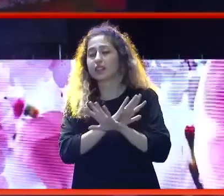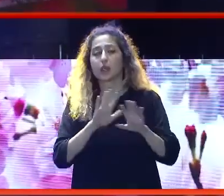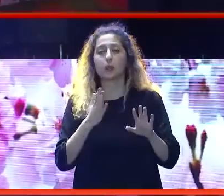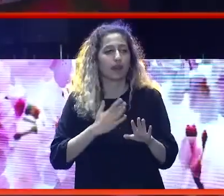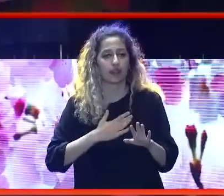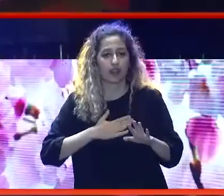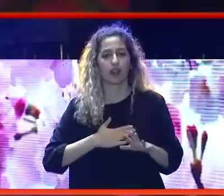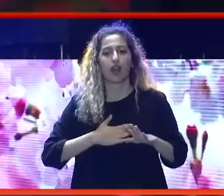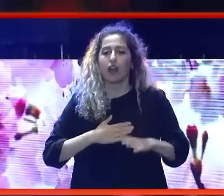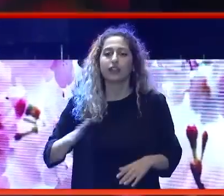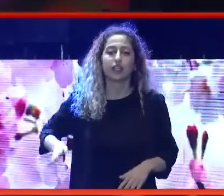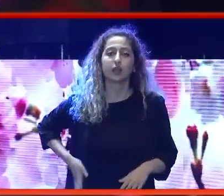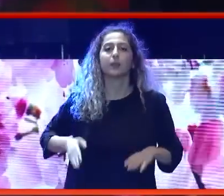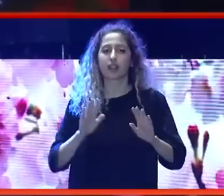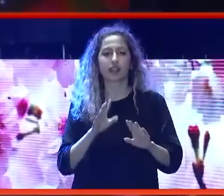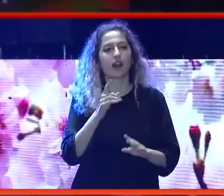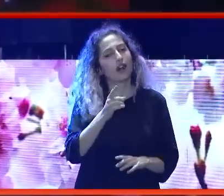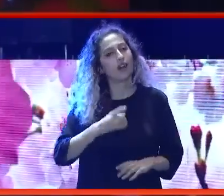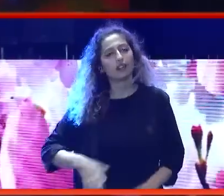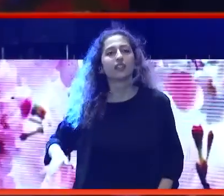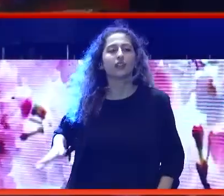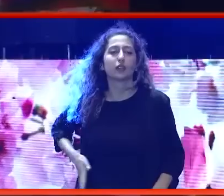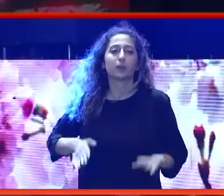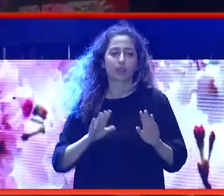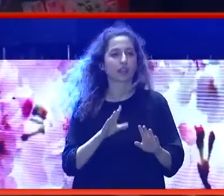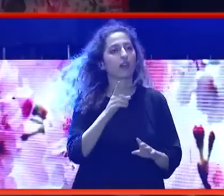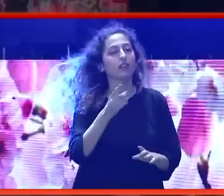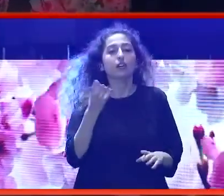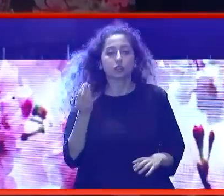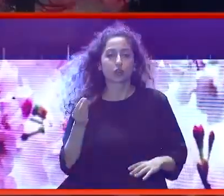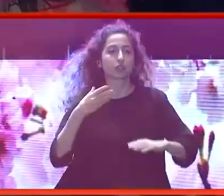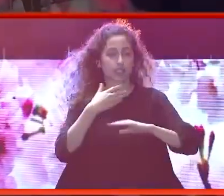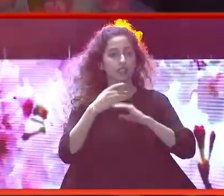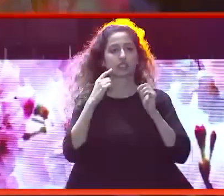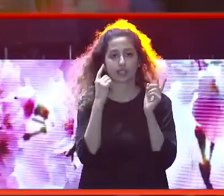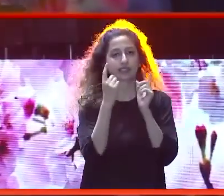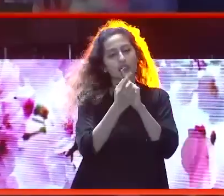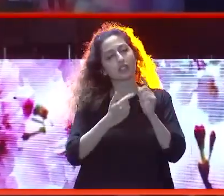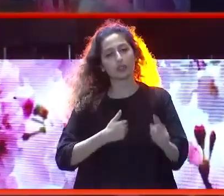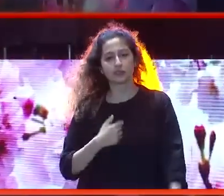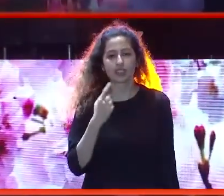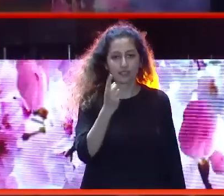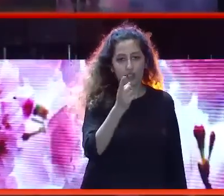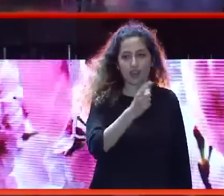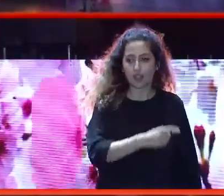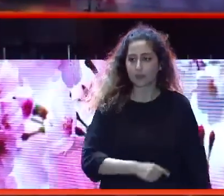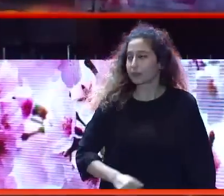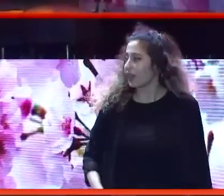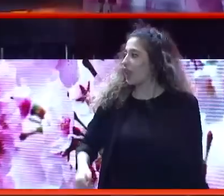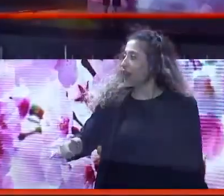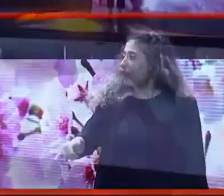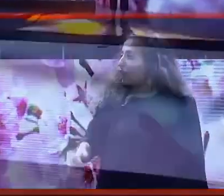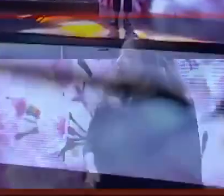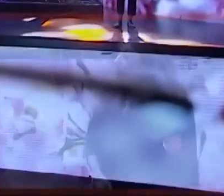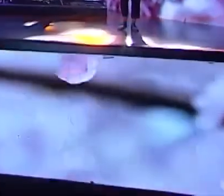ki bana. Yanımda kal, yanımda kal. Çok geç rastladım sana.